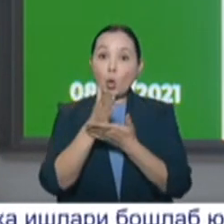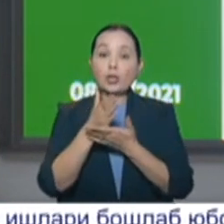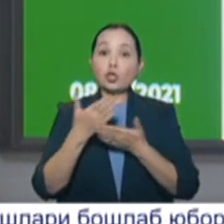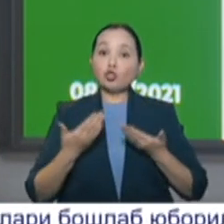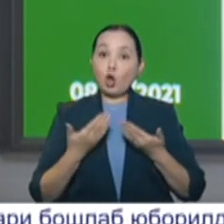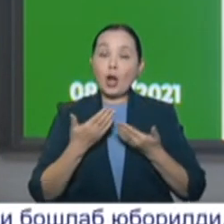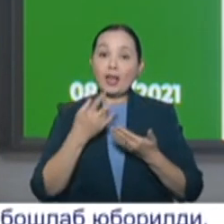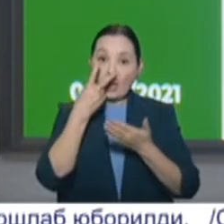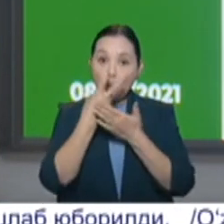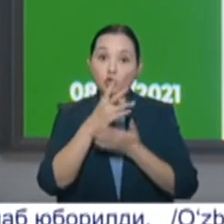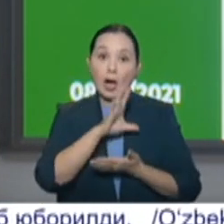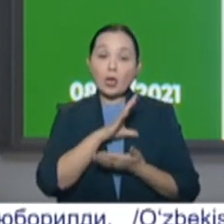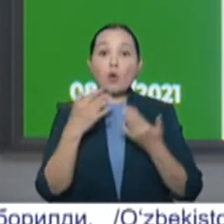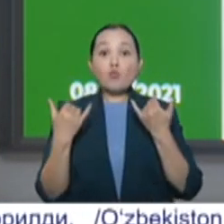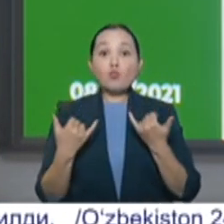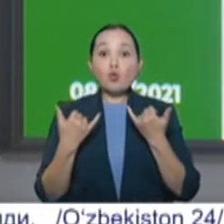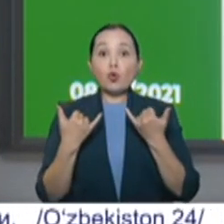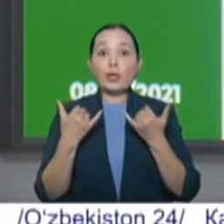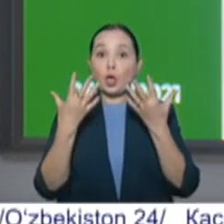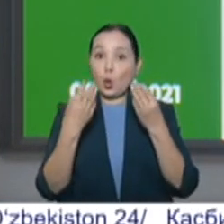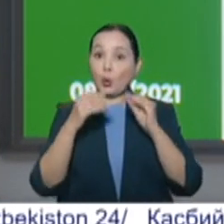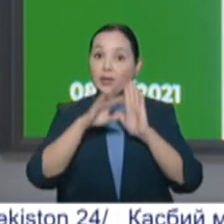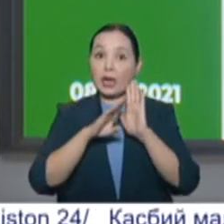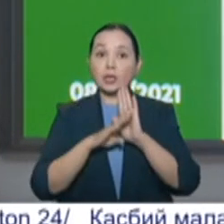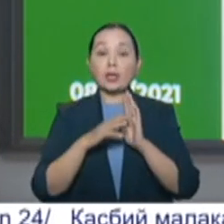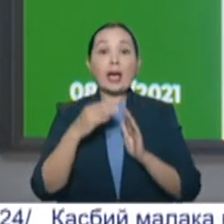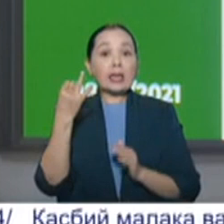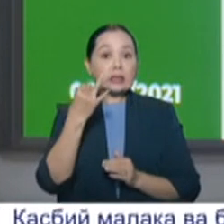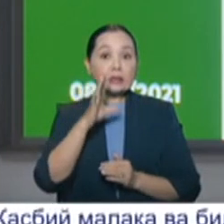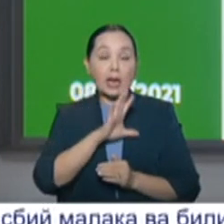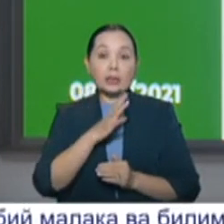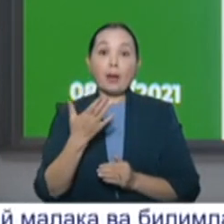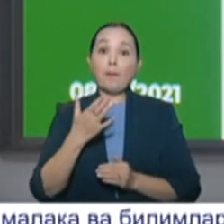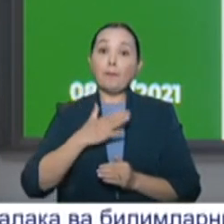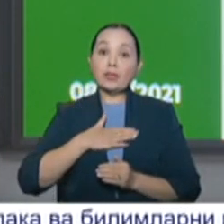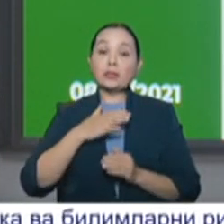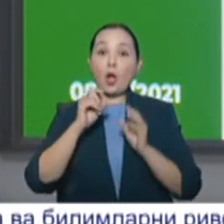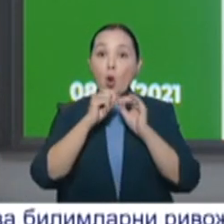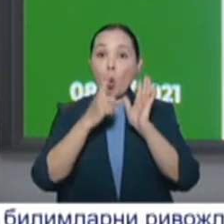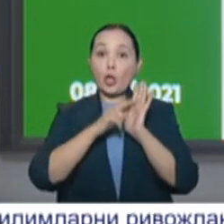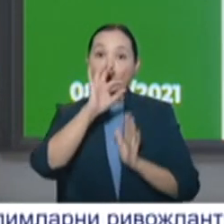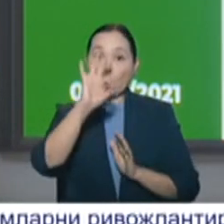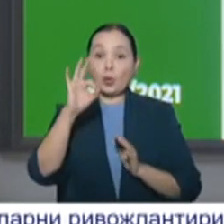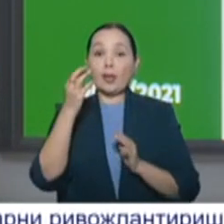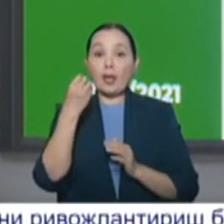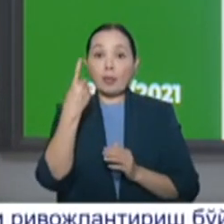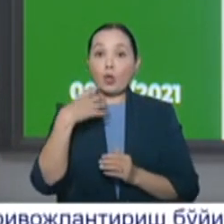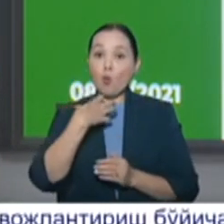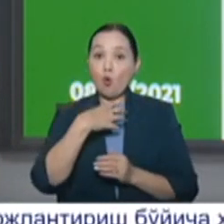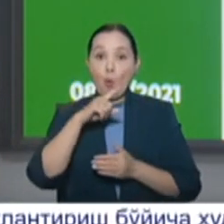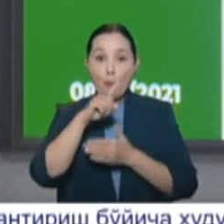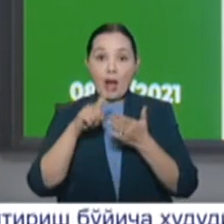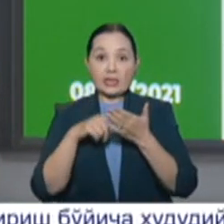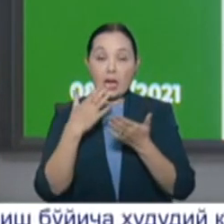jonli efirda tomosha qildingiz. Bugungi kun tartibi juda ham tig'is edi. Bizda 17:00 da yana bitta bir muhim masala bor.